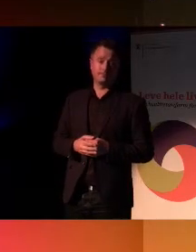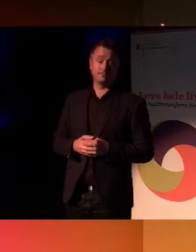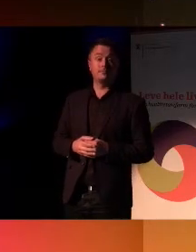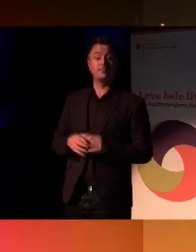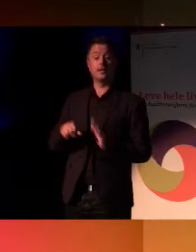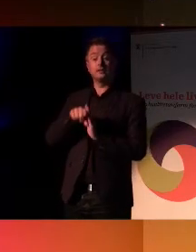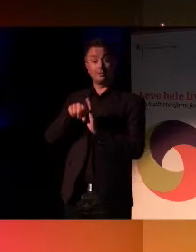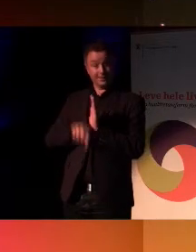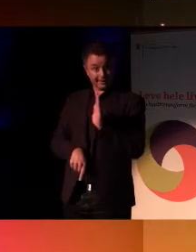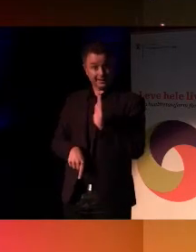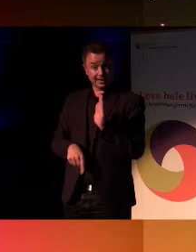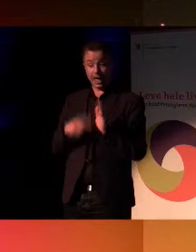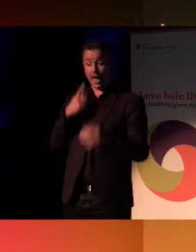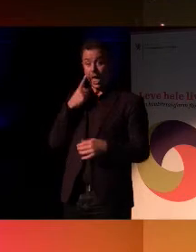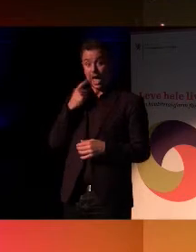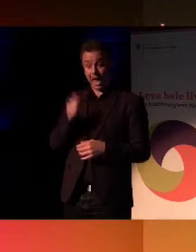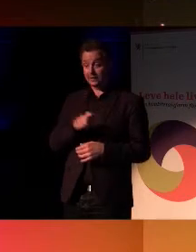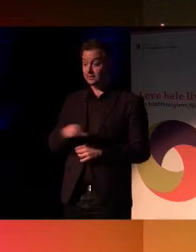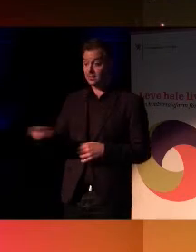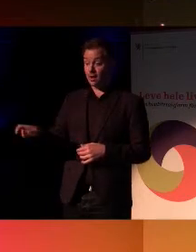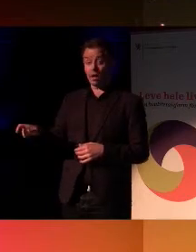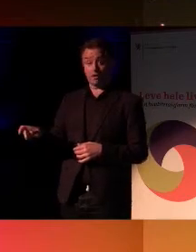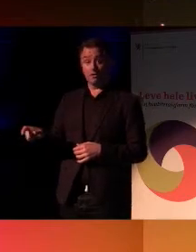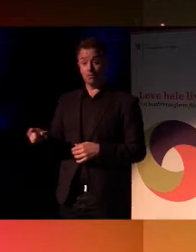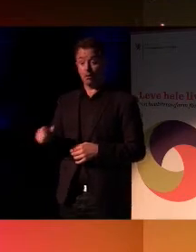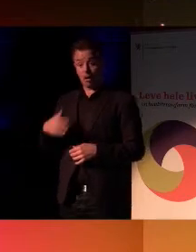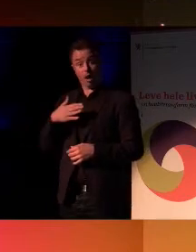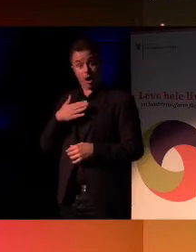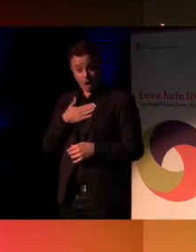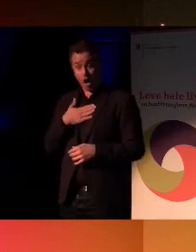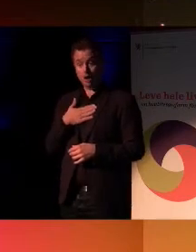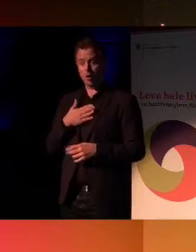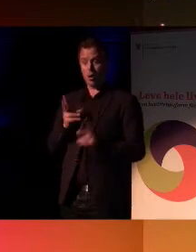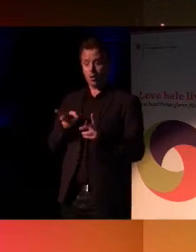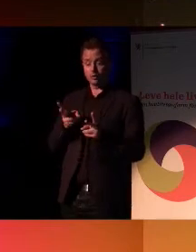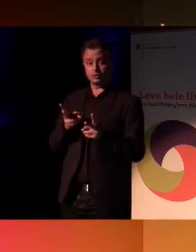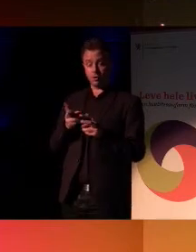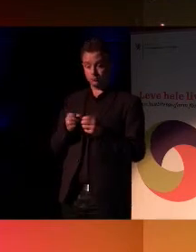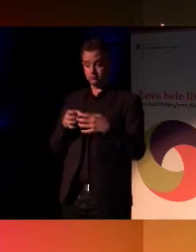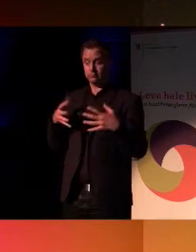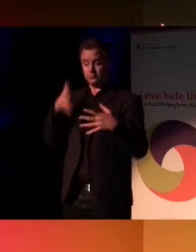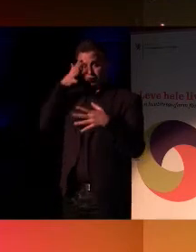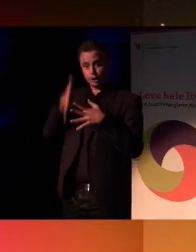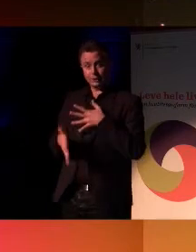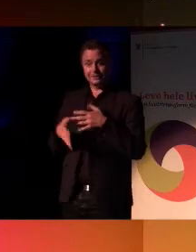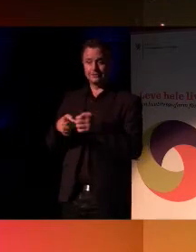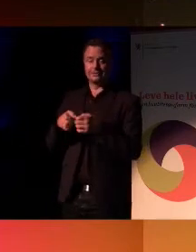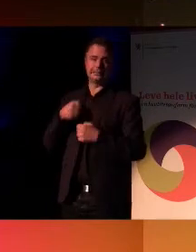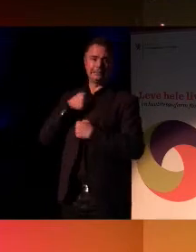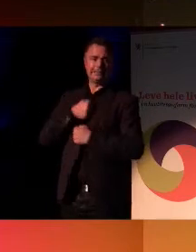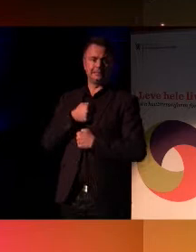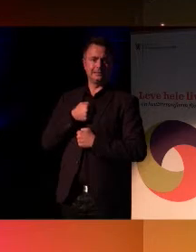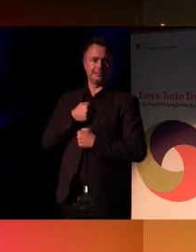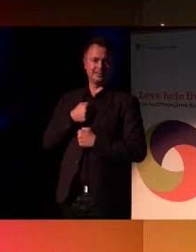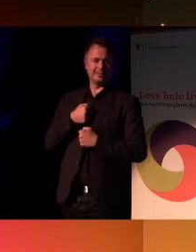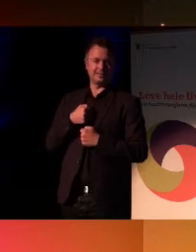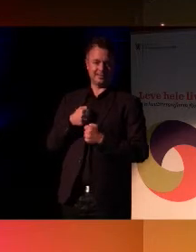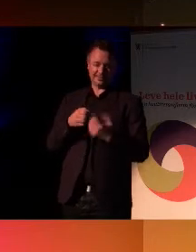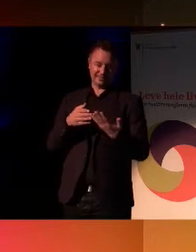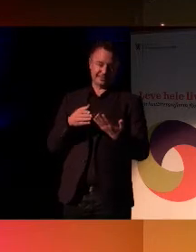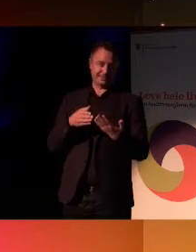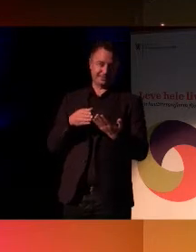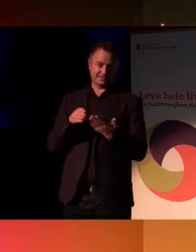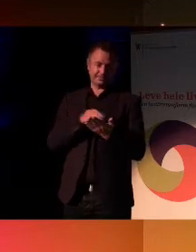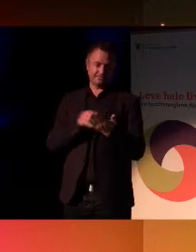Samtidig er det sånn at eldre både har og får psykiske lidelser. Til høyre her er det et utsnitt fra samme rapport